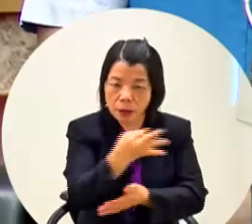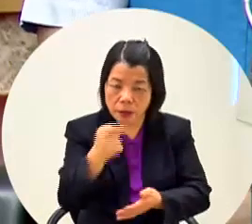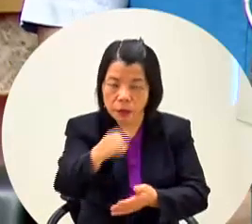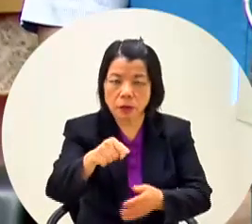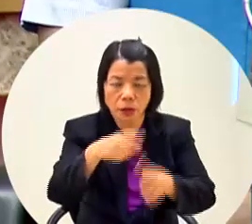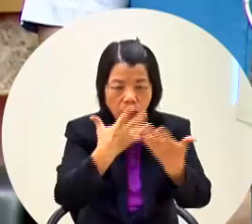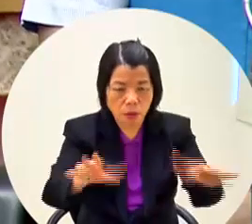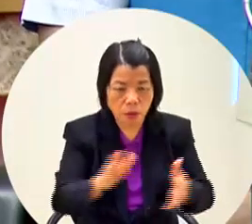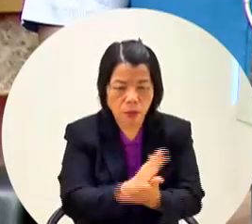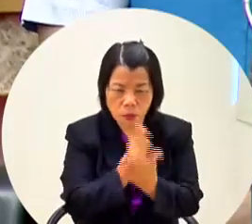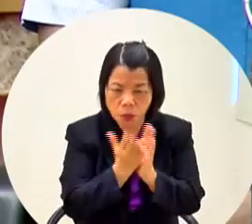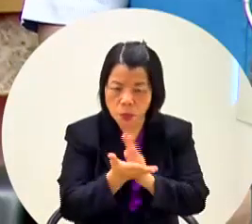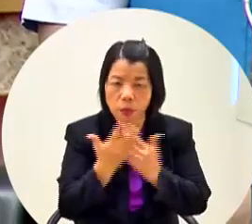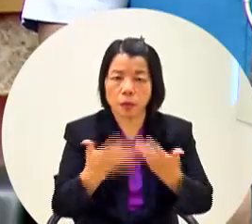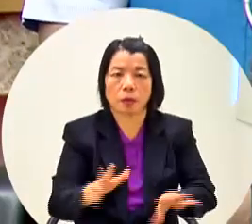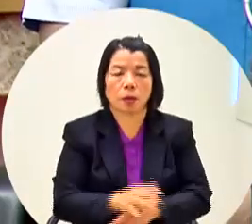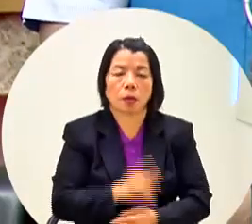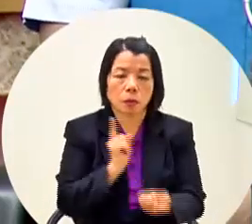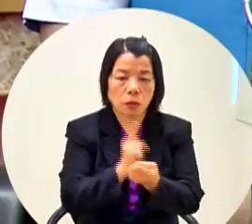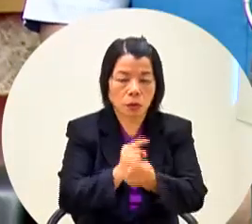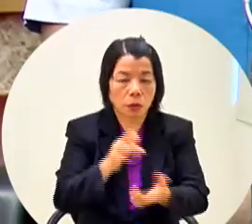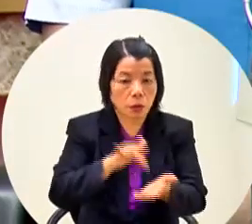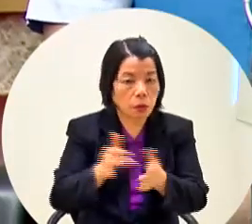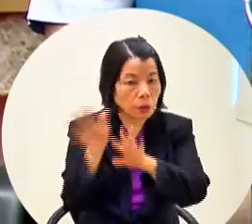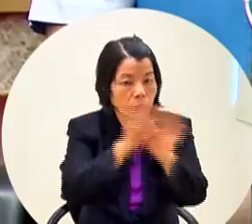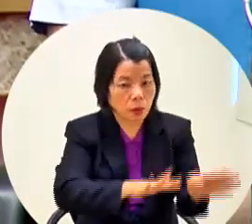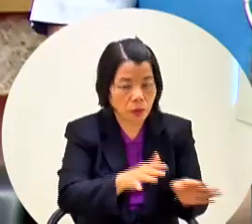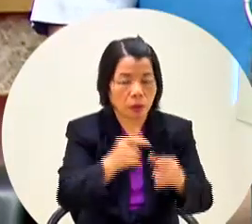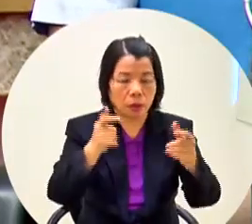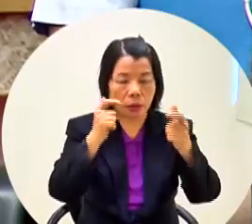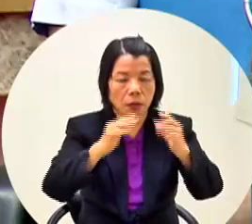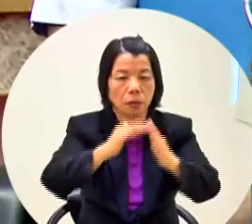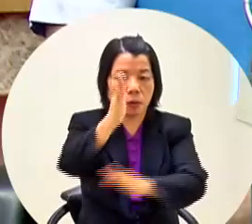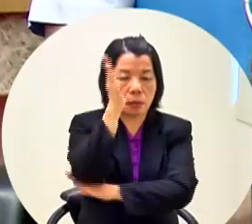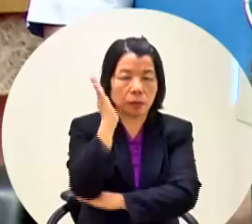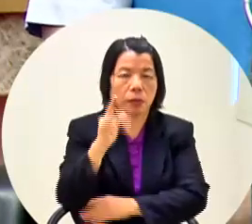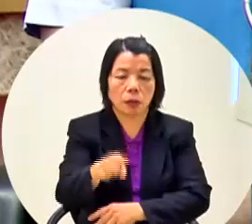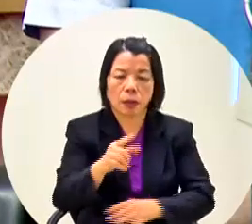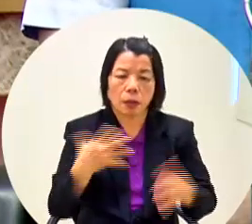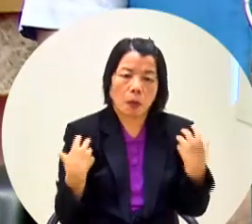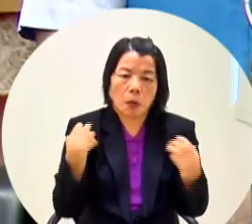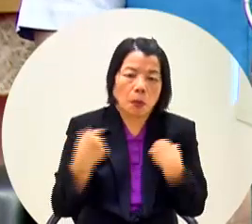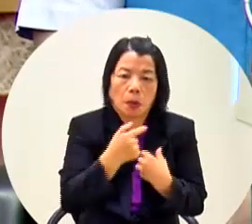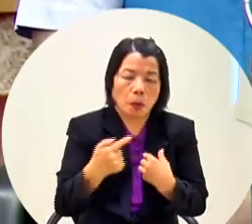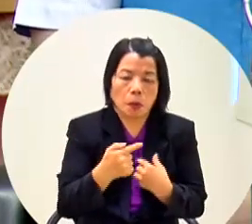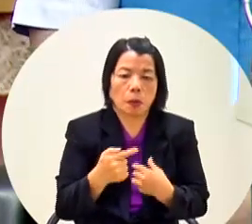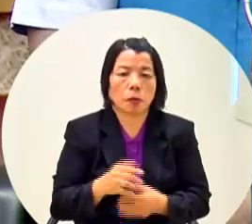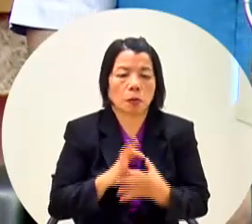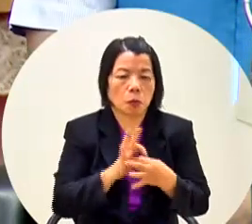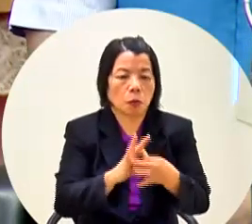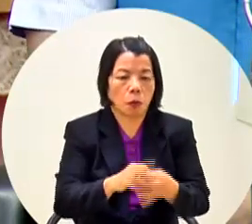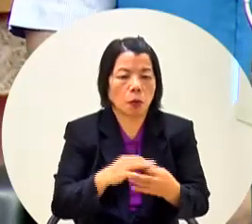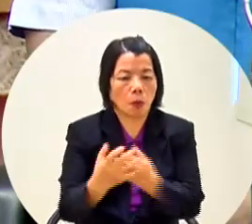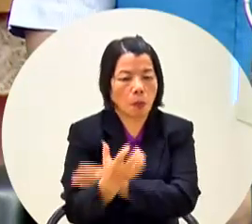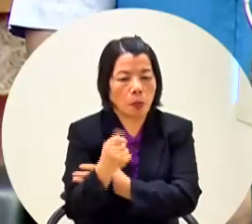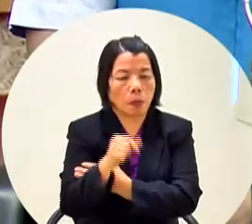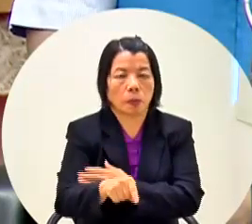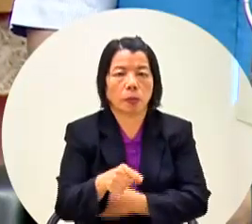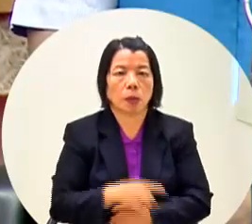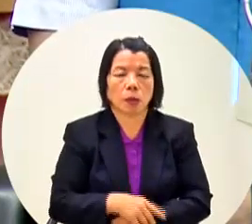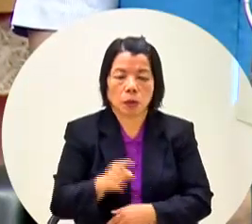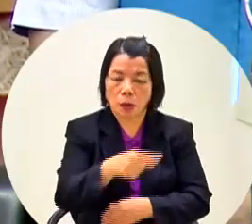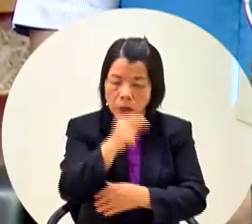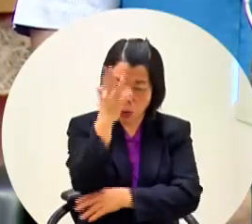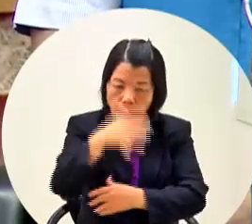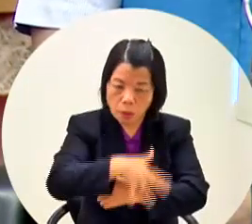形式。针对疫情，真的市政府我知道现在都很忙，对疫情，但有些单位真的要静下来，研考